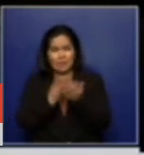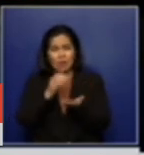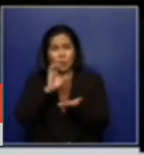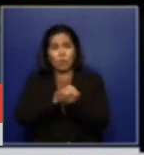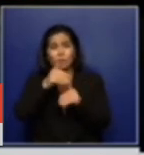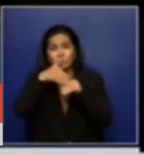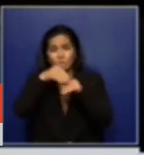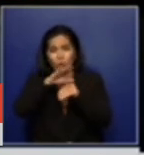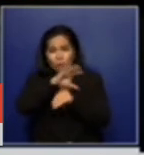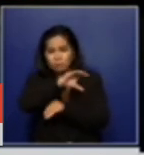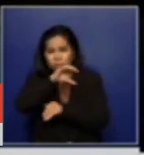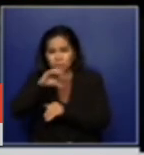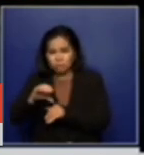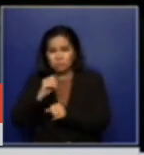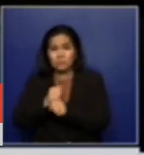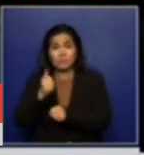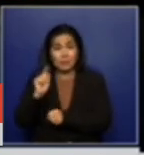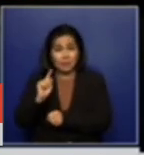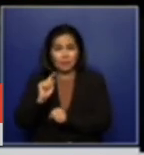ดตามไปดูด้วย